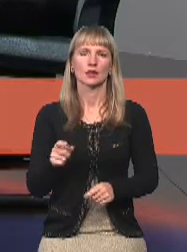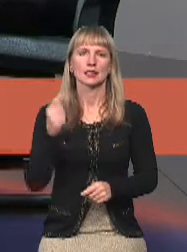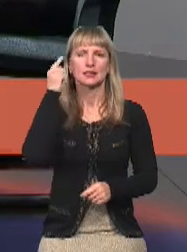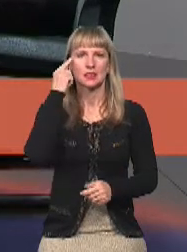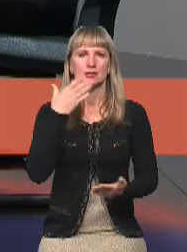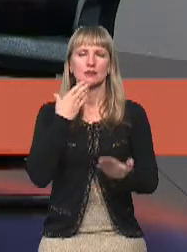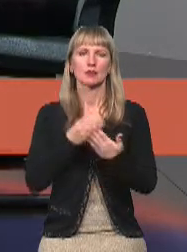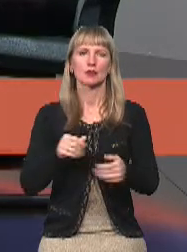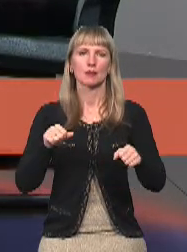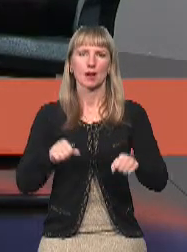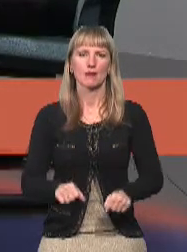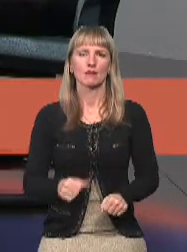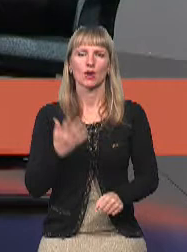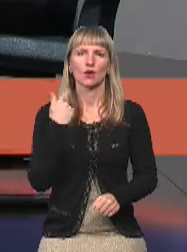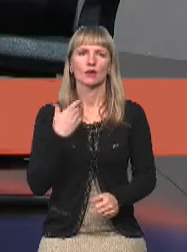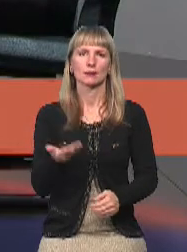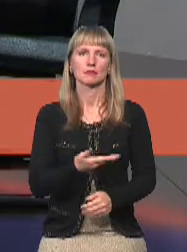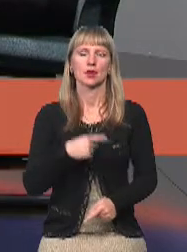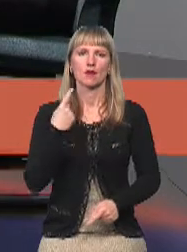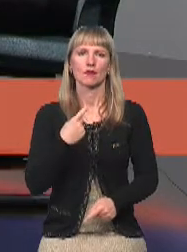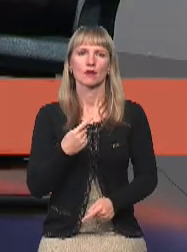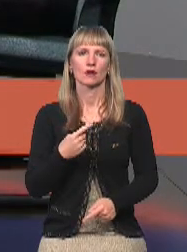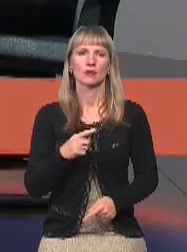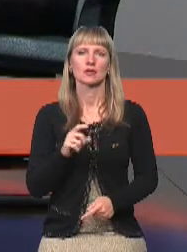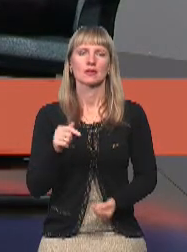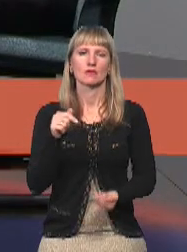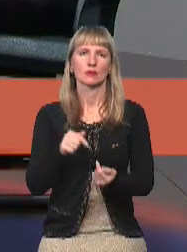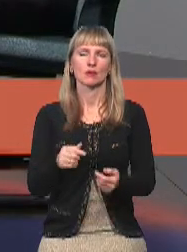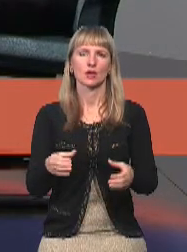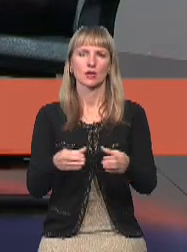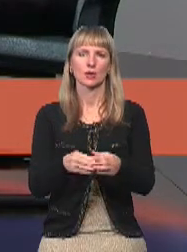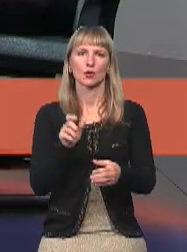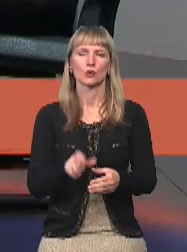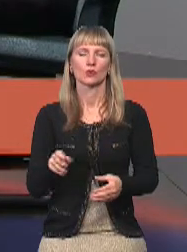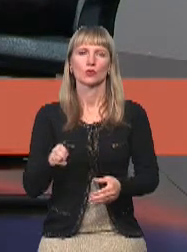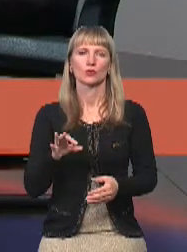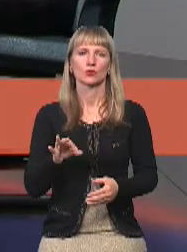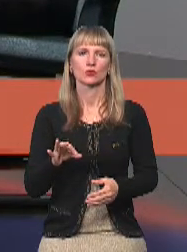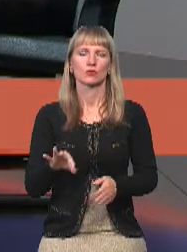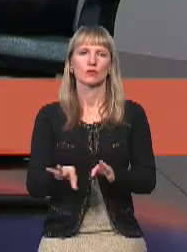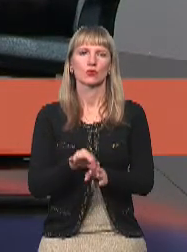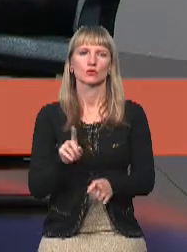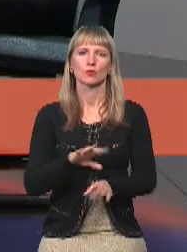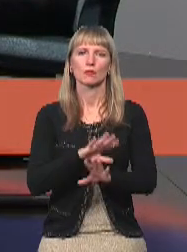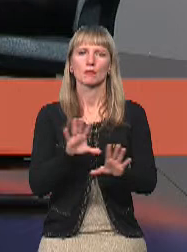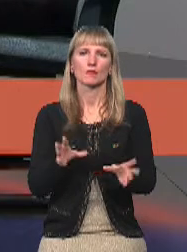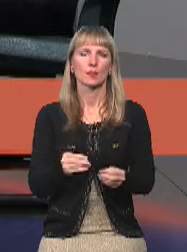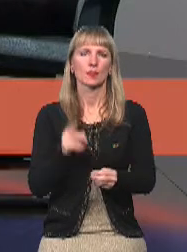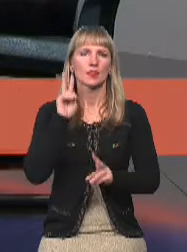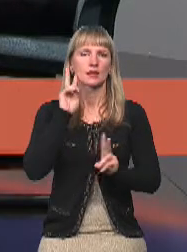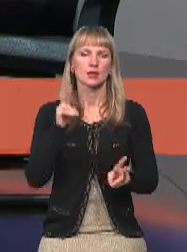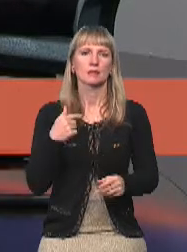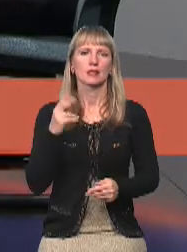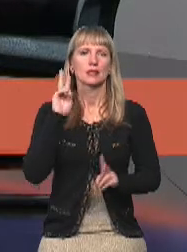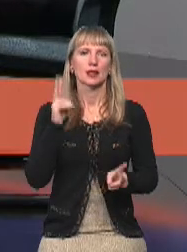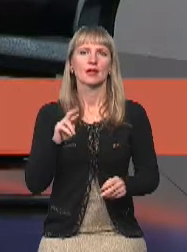знають свої права. І коли ми говоримо ще й за відповідну категорію людей, то виходить, що ми взагалі не просто їх не знаємо, не